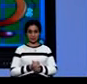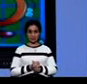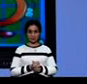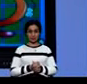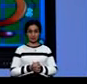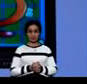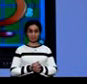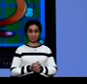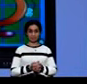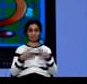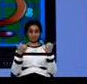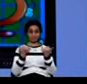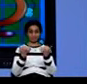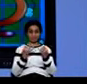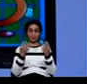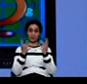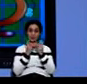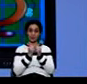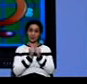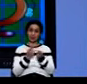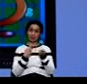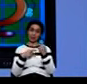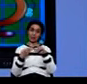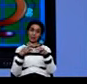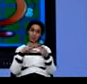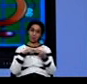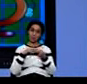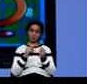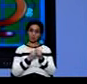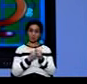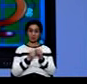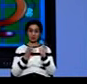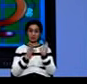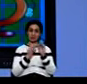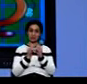1, 2, 3, 4, 5, 6, 7, 8, 9, 10. Теперь посчитаем наоборот.